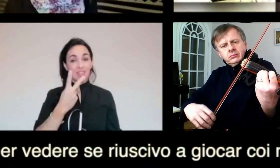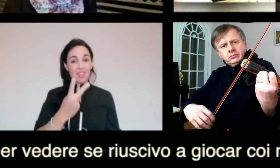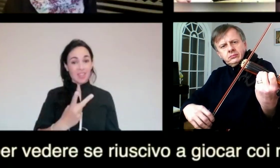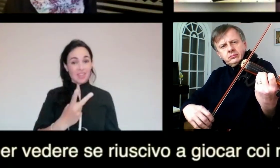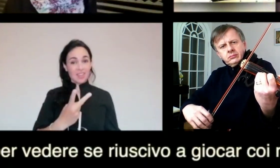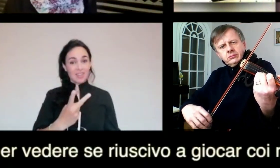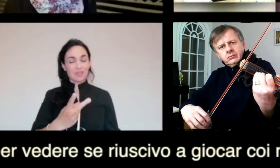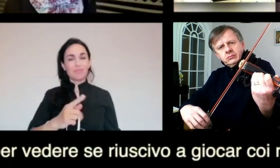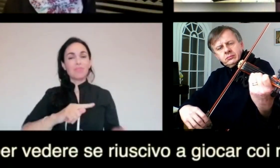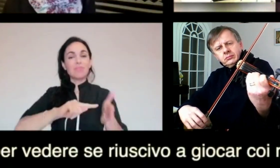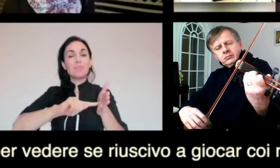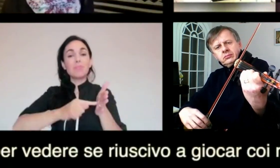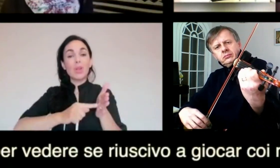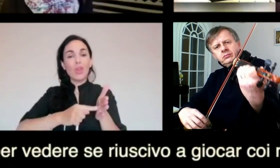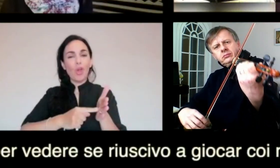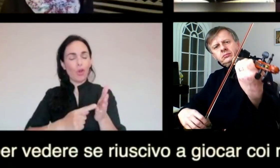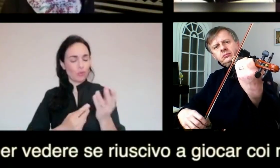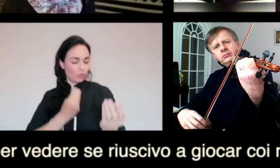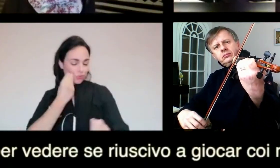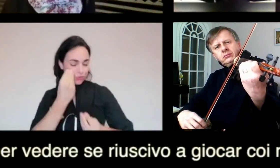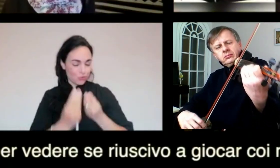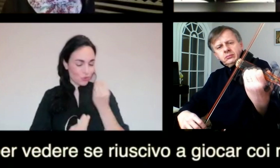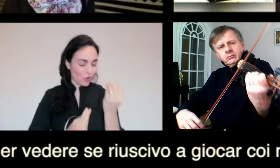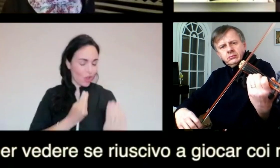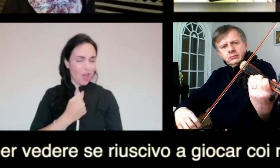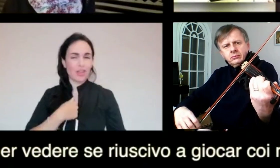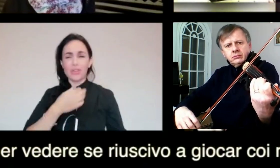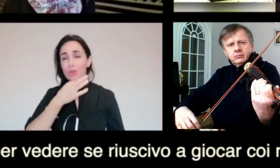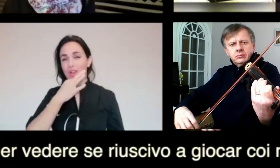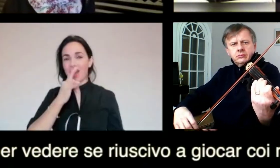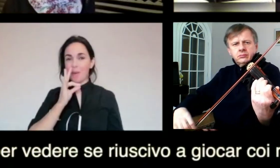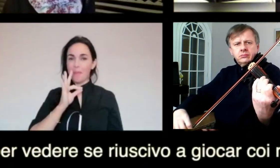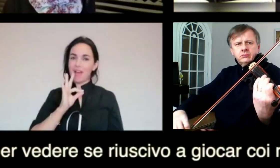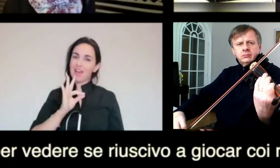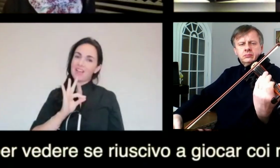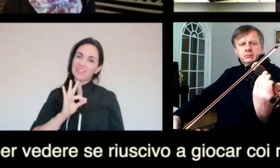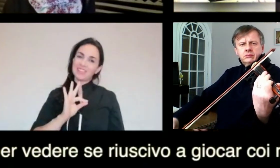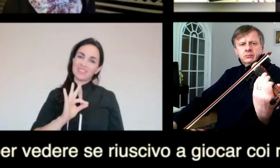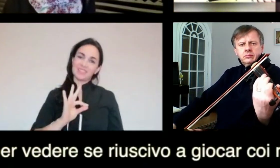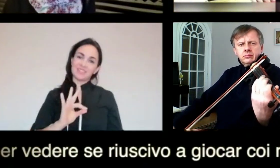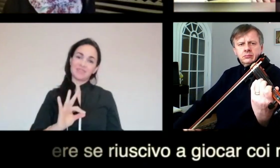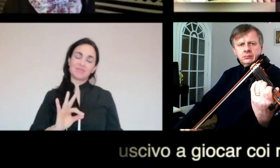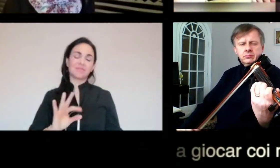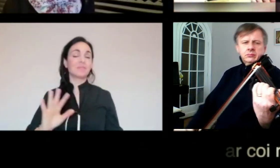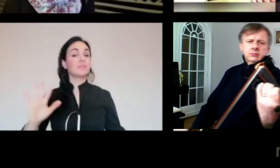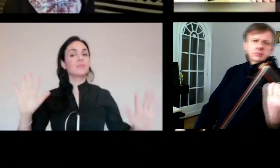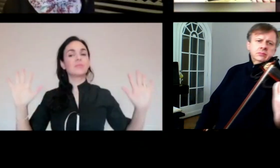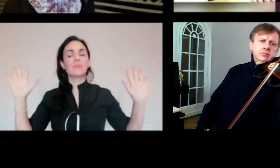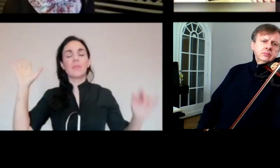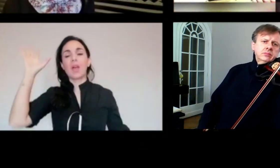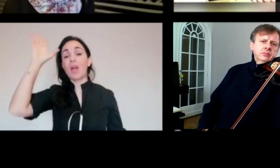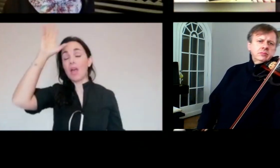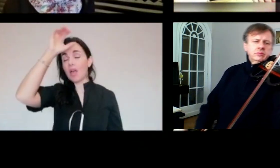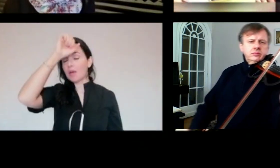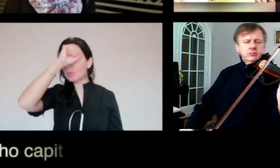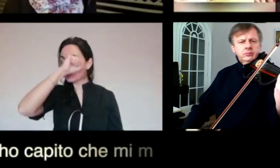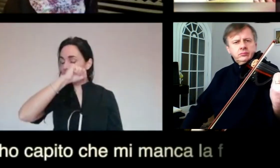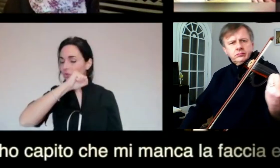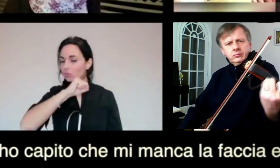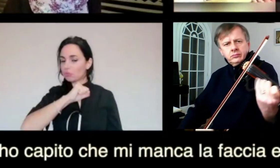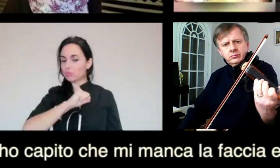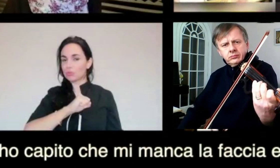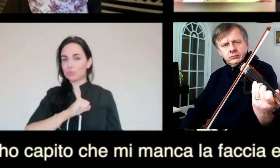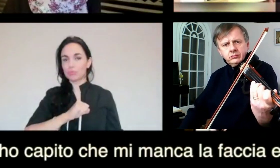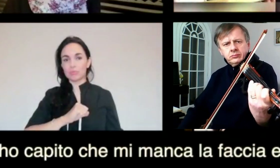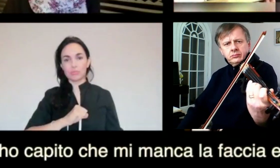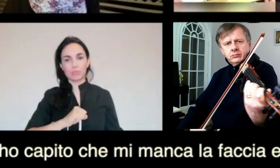per vedere se riuscivo a giocare coi milioni,